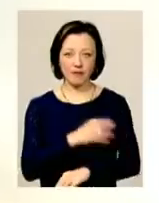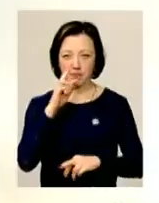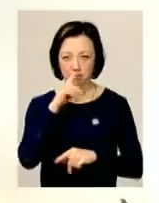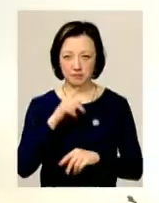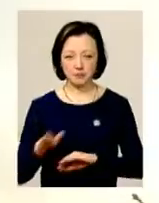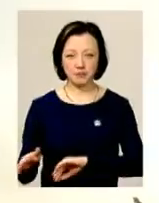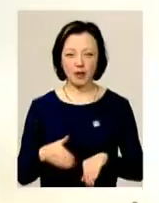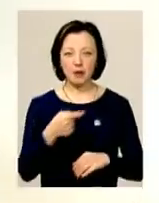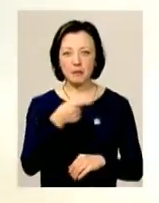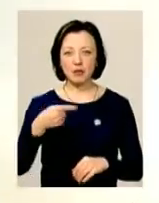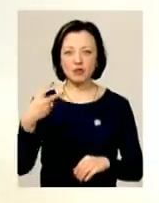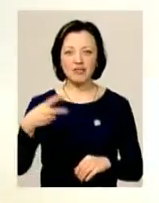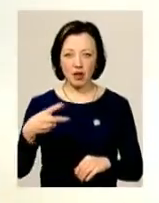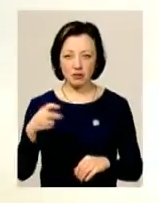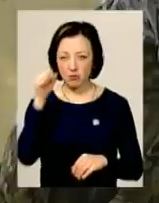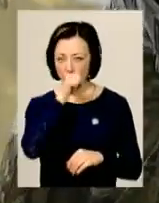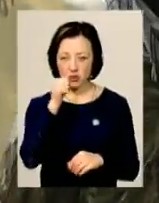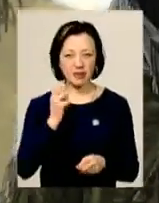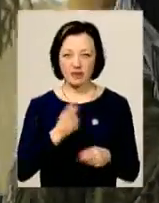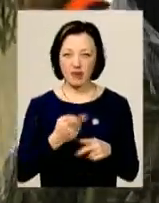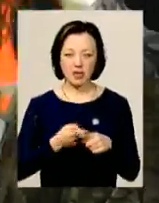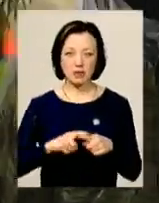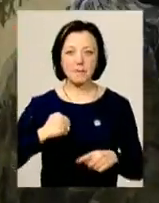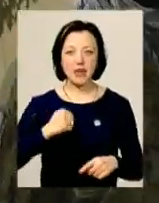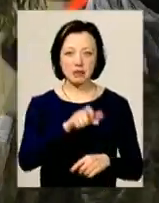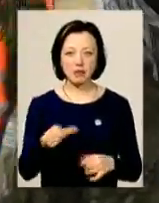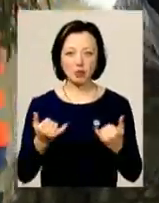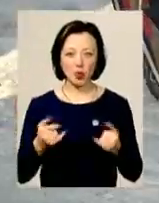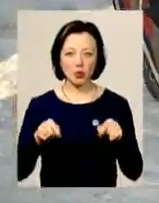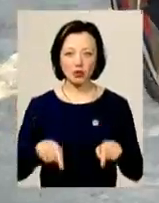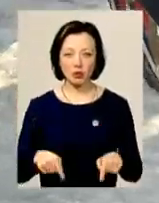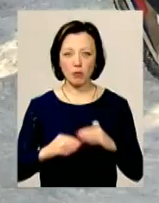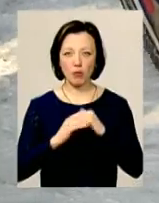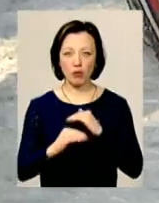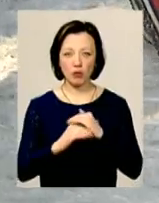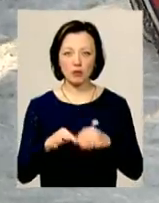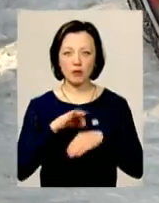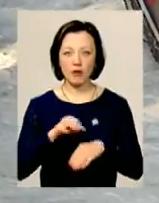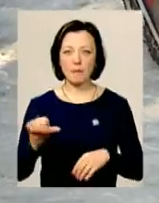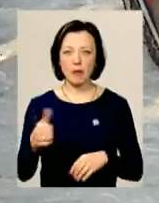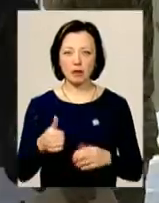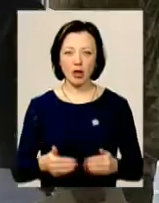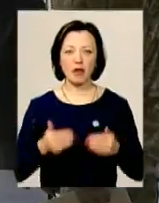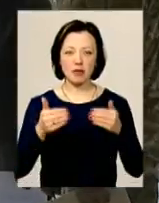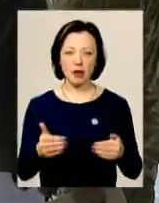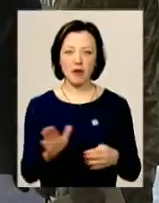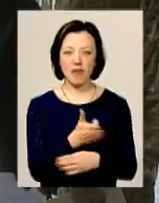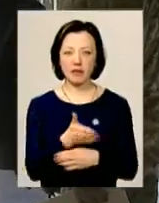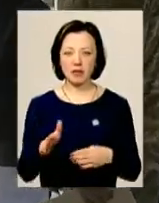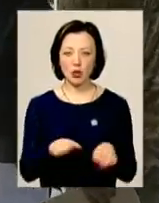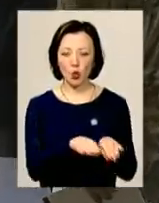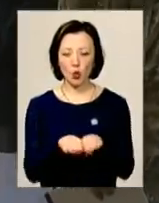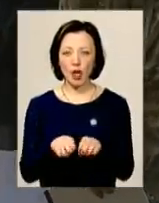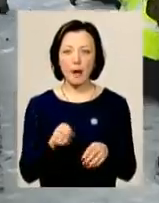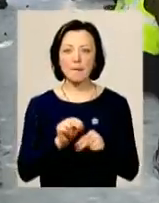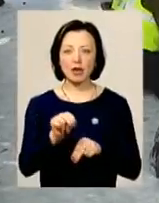Мінус 20 на стопчику термометра не завада цим бійцям. Сьогодні тут, на військовому полігоні, проходить перший етап кваліфікаційного курсу